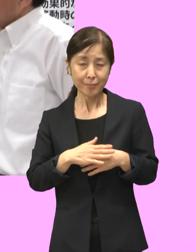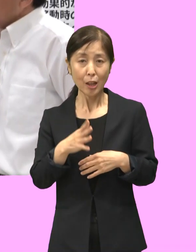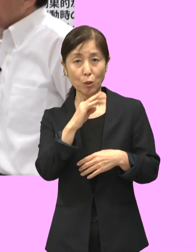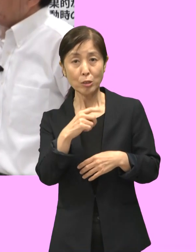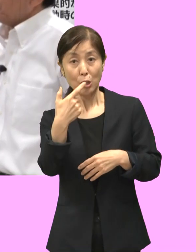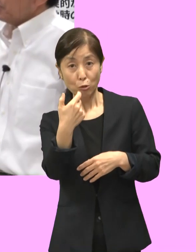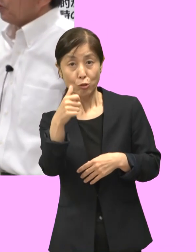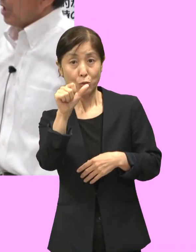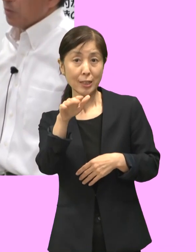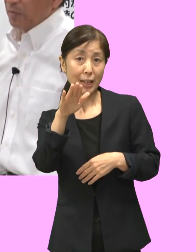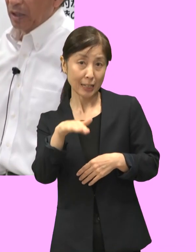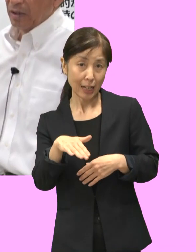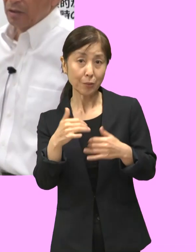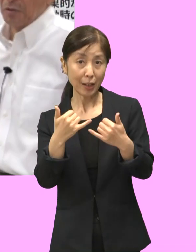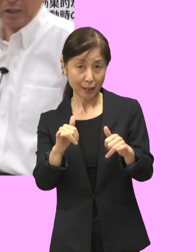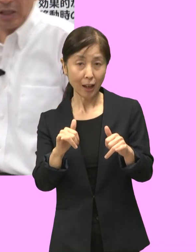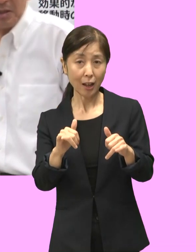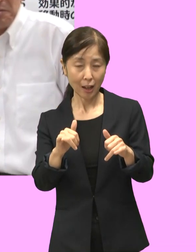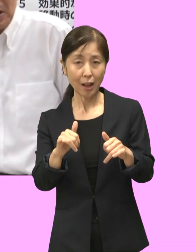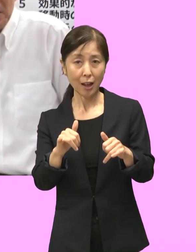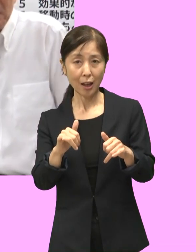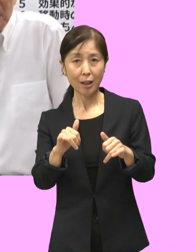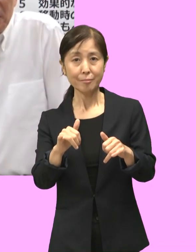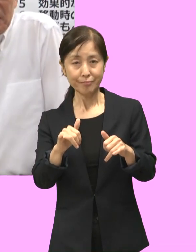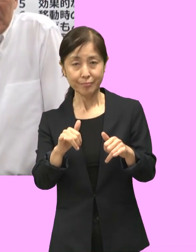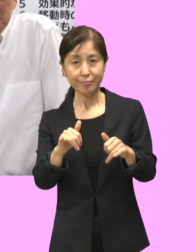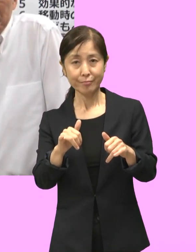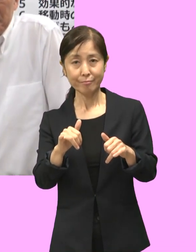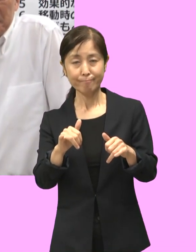い方、まあ、65歳の未満の方、あるいは